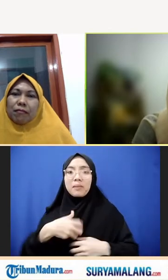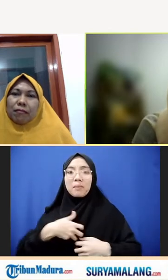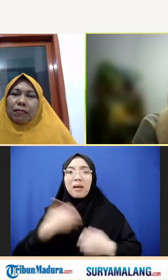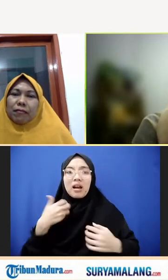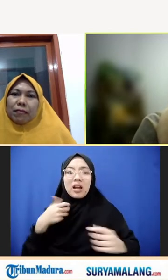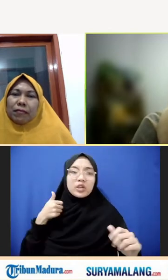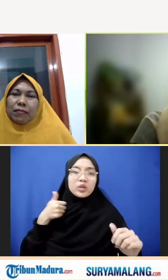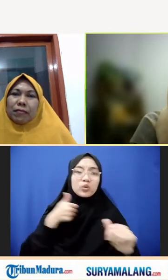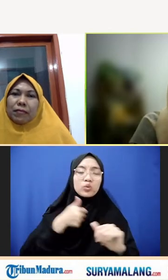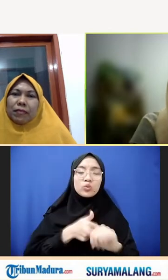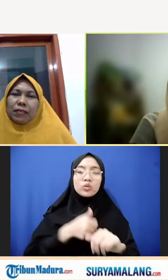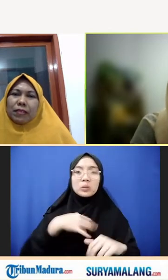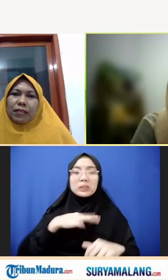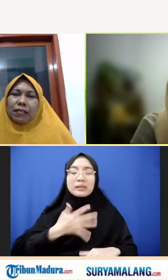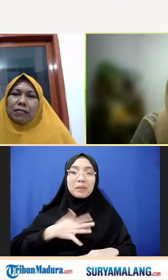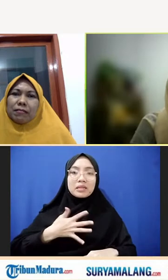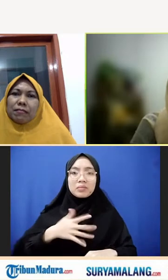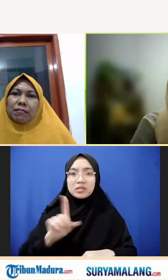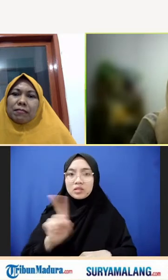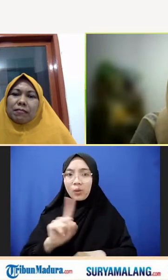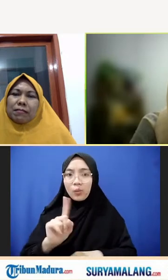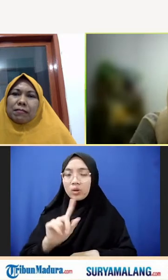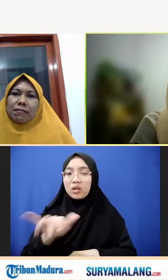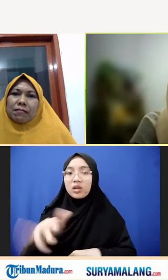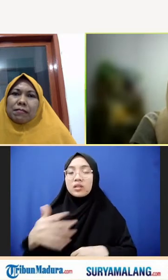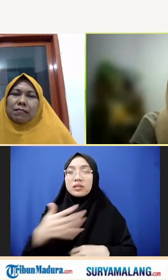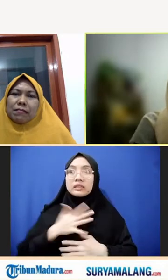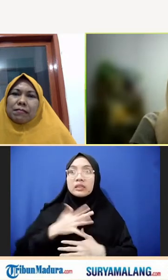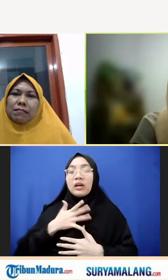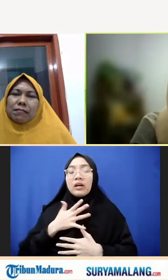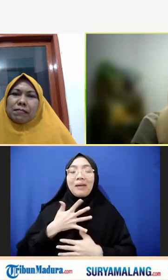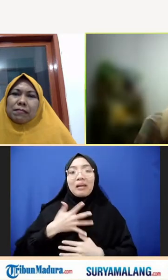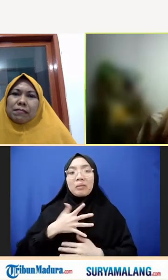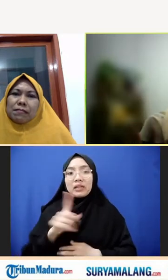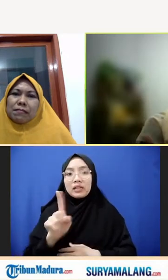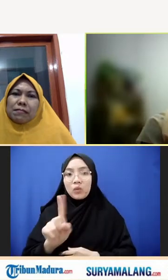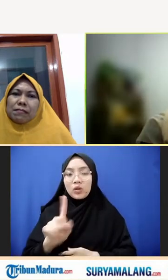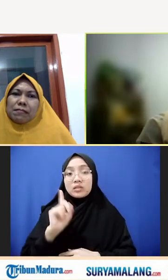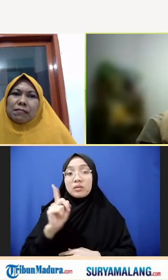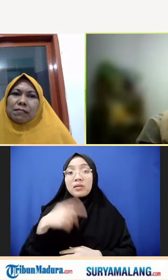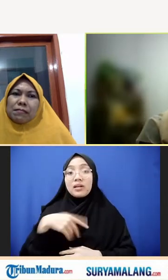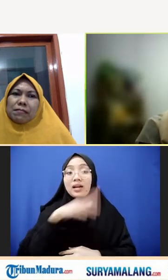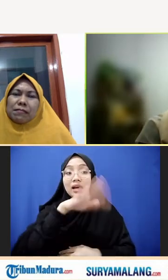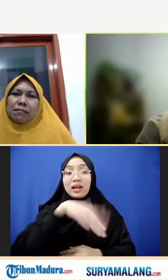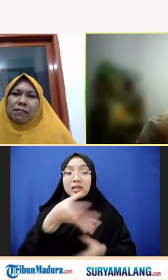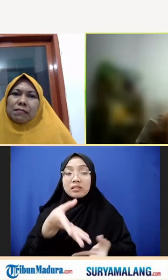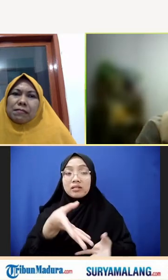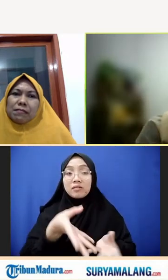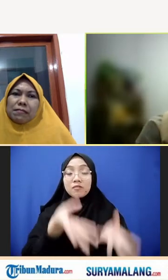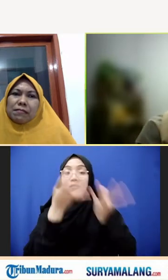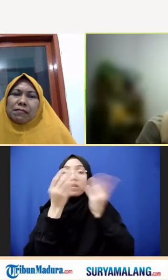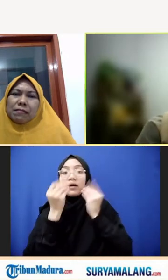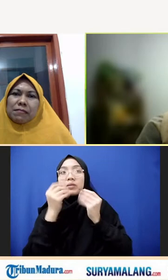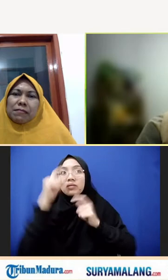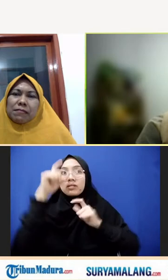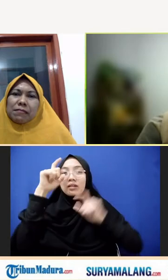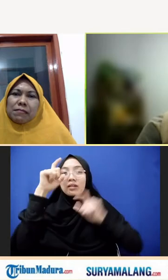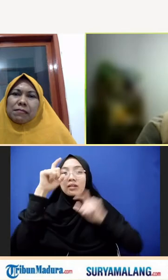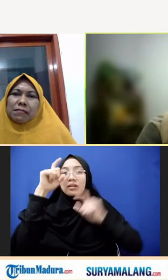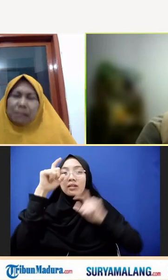ikutan cemas, nggak boleh panik, karena yang anak tangkap itu ekspresi orang